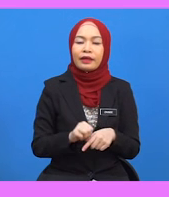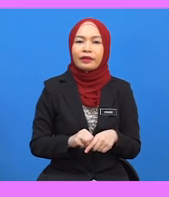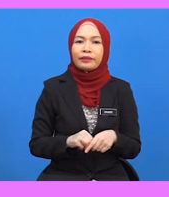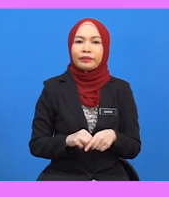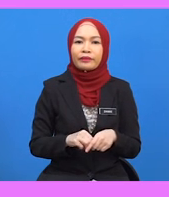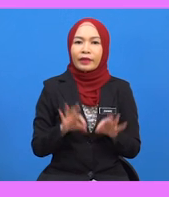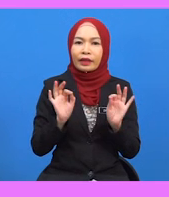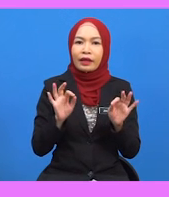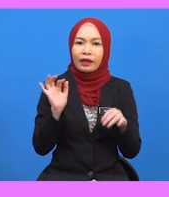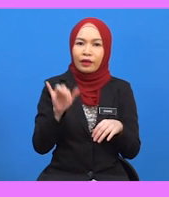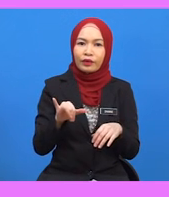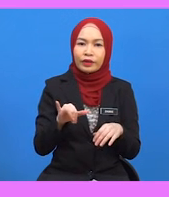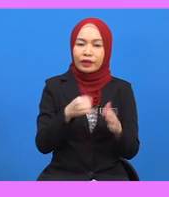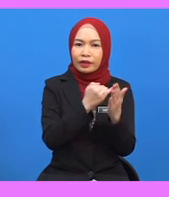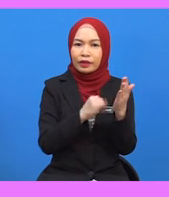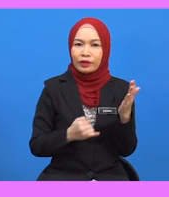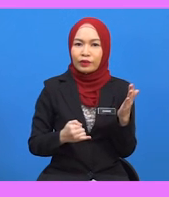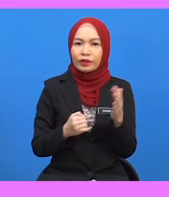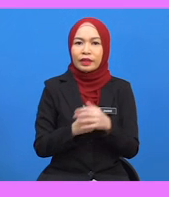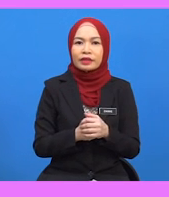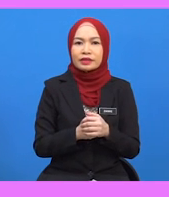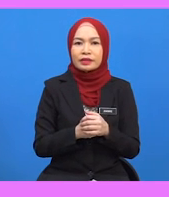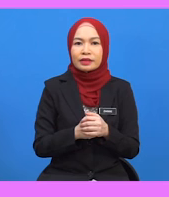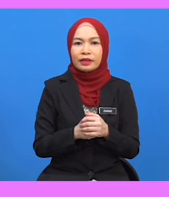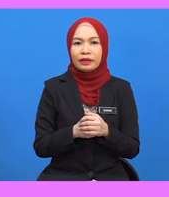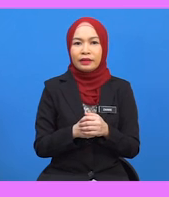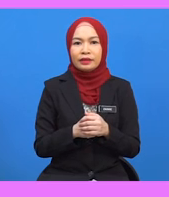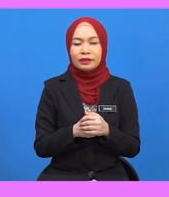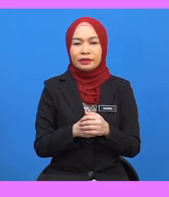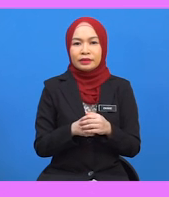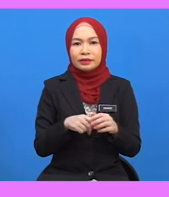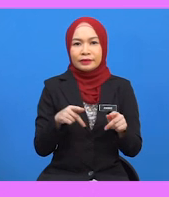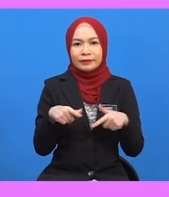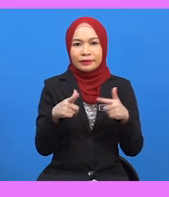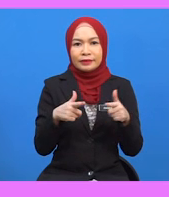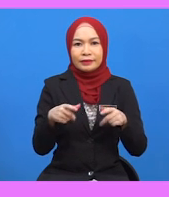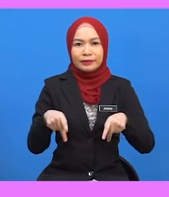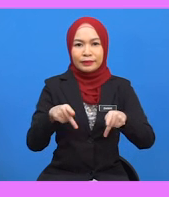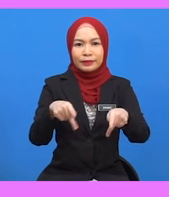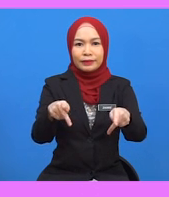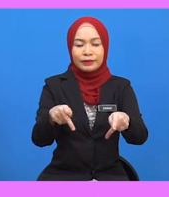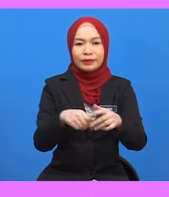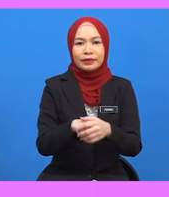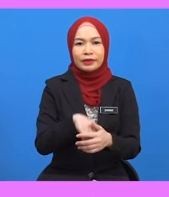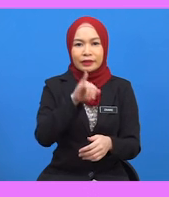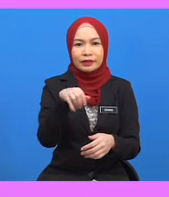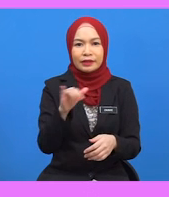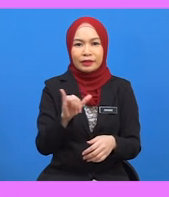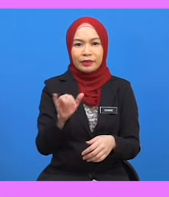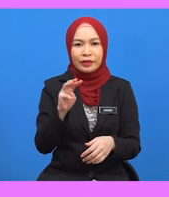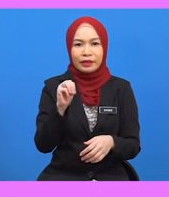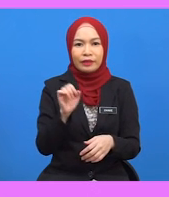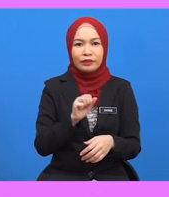Jika ya, lukis simbol proses untuk setkan J sama dengan M tolak